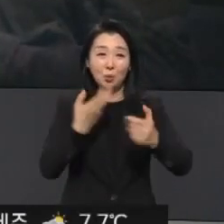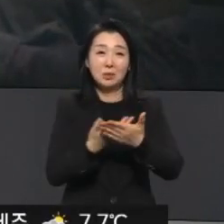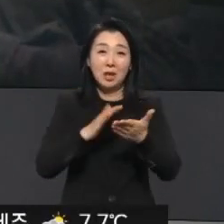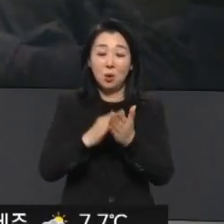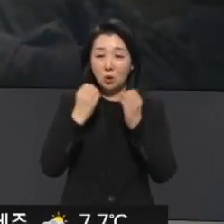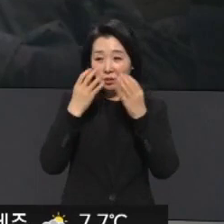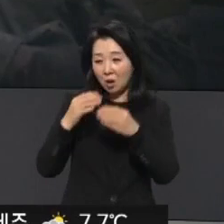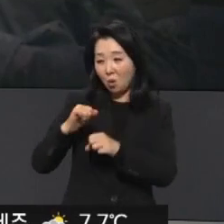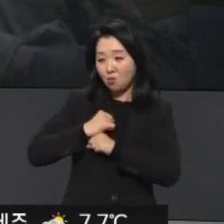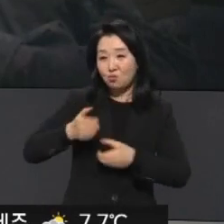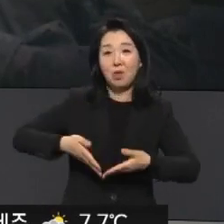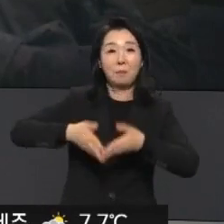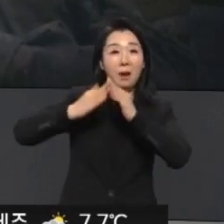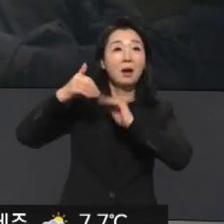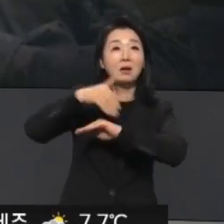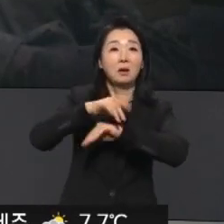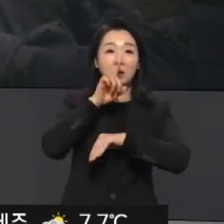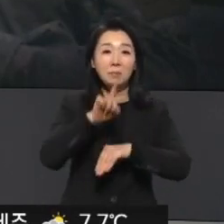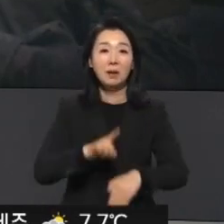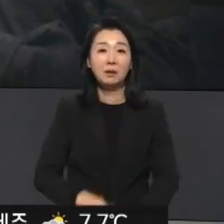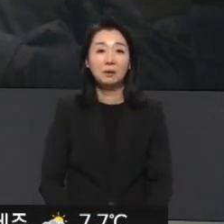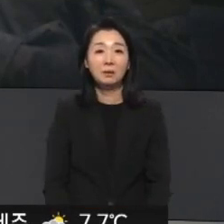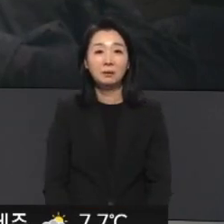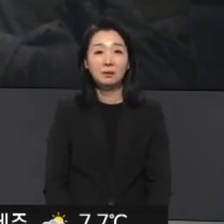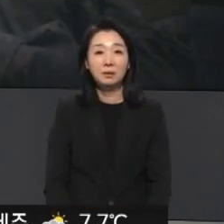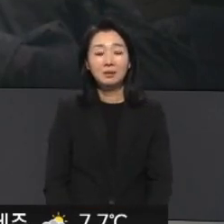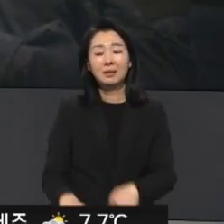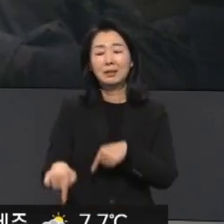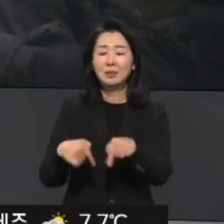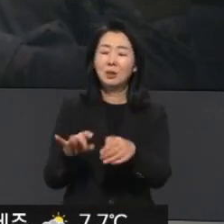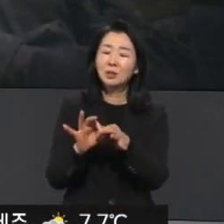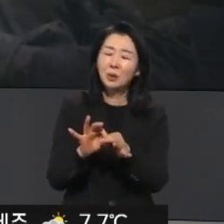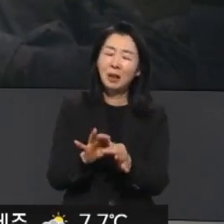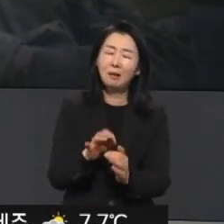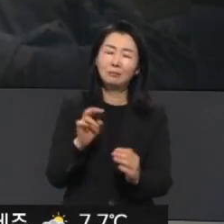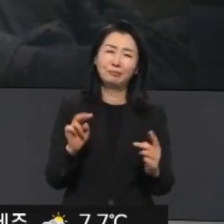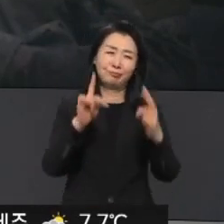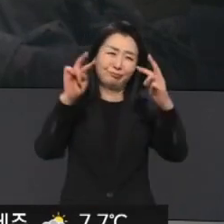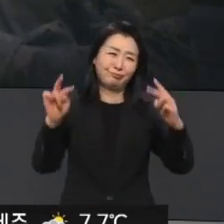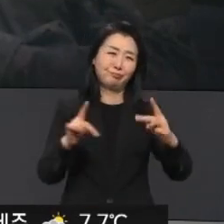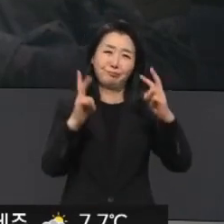부대를 창설하는 구상이라고 설명했습니다. 이 정치권의 갑론